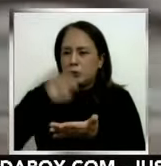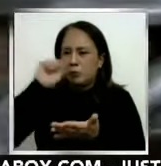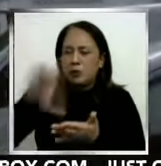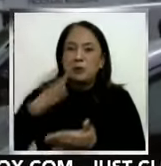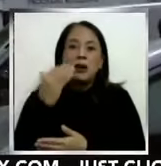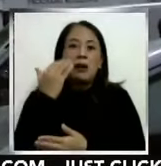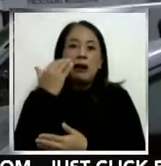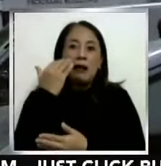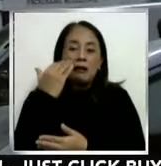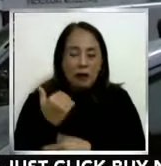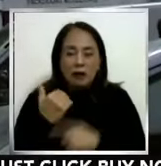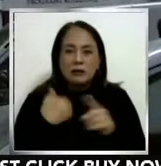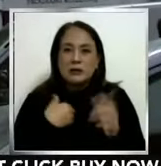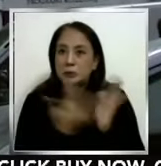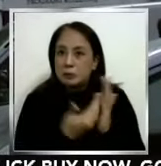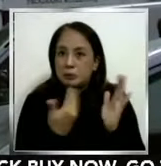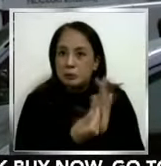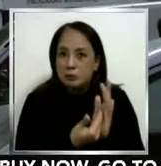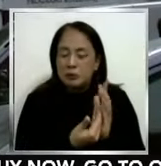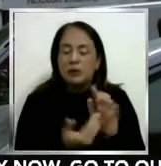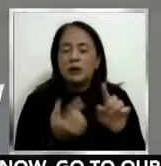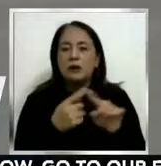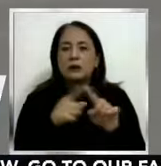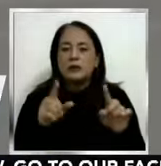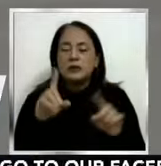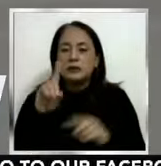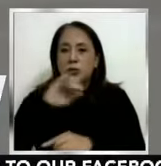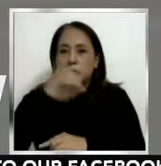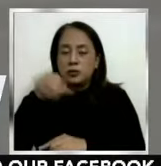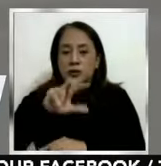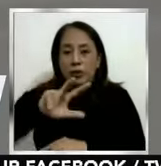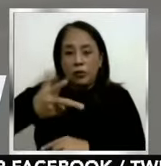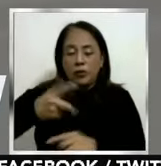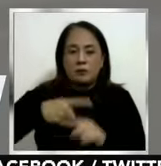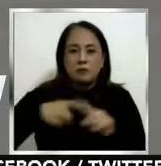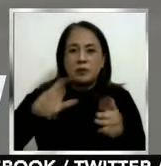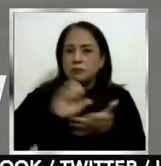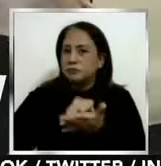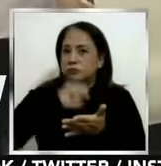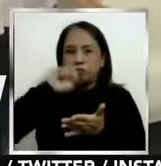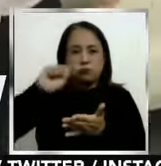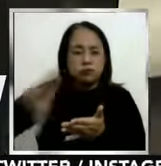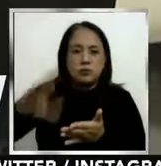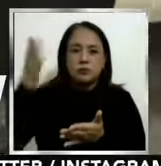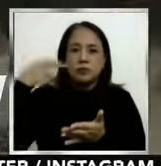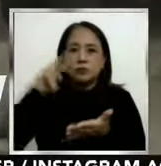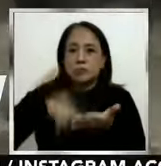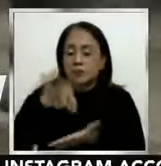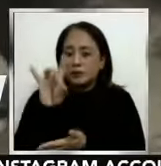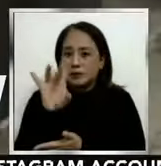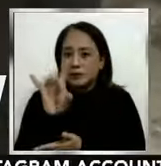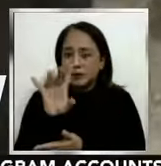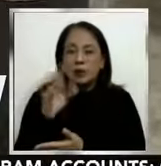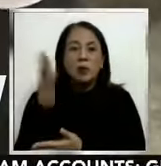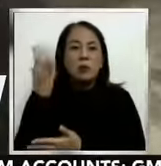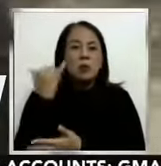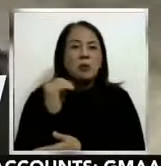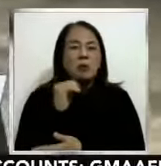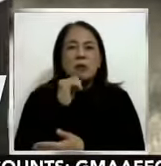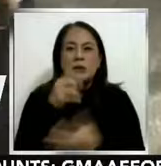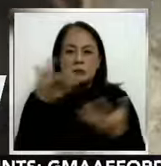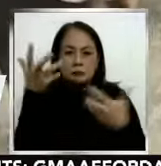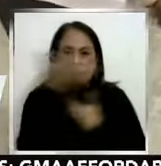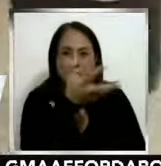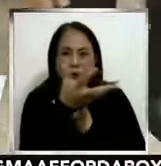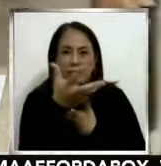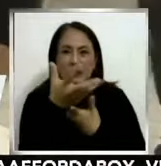cause. Umabot naman sa DOJ ang 3 reklamo pero ibinasura rin ito noong 2018 dahil sa hindi raw magkakatugmang testimonya ni